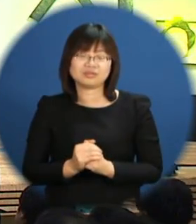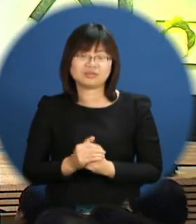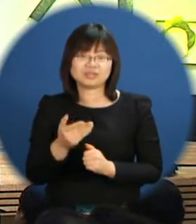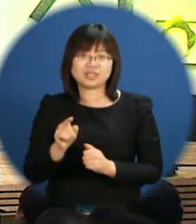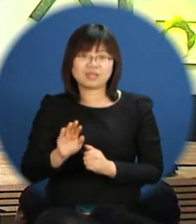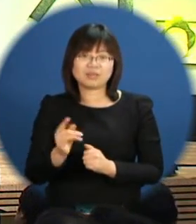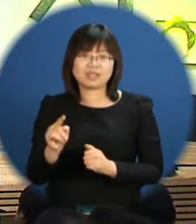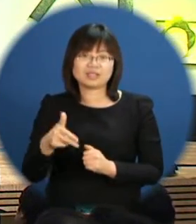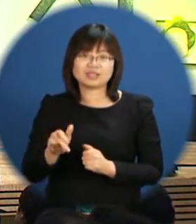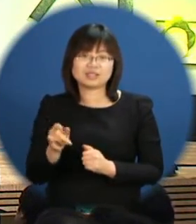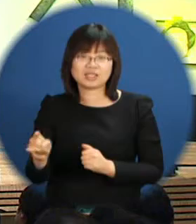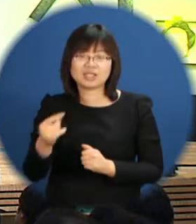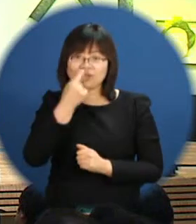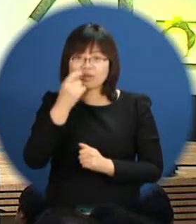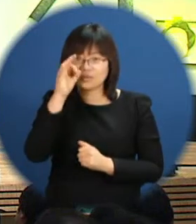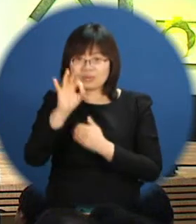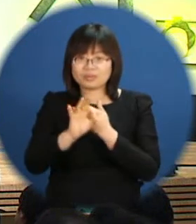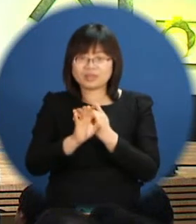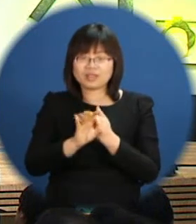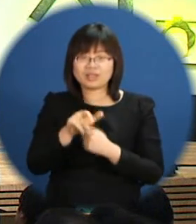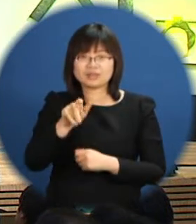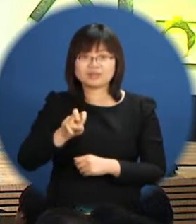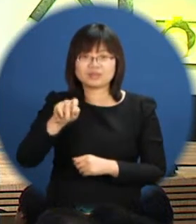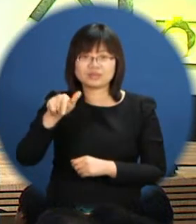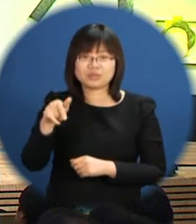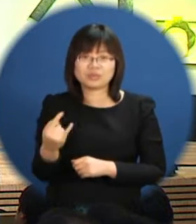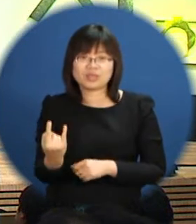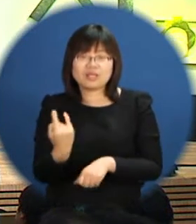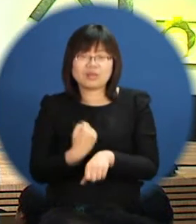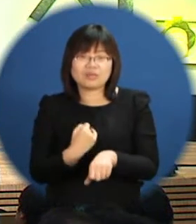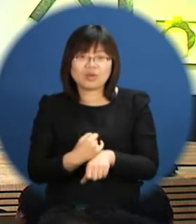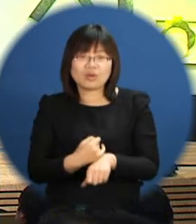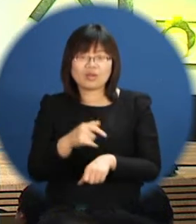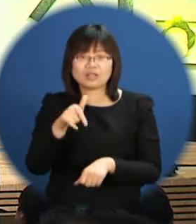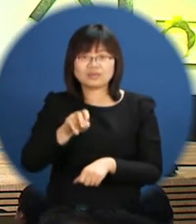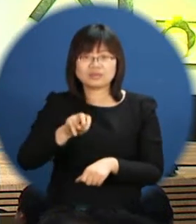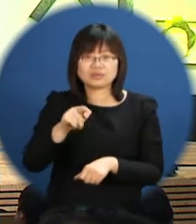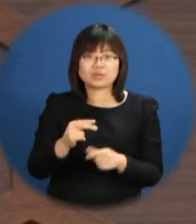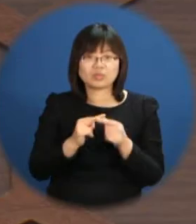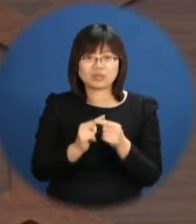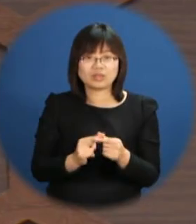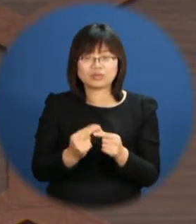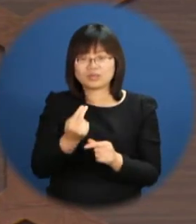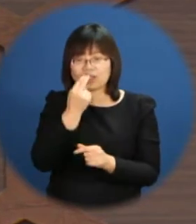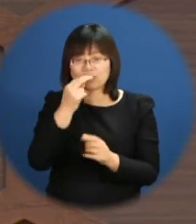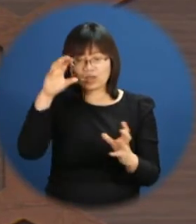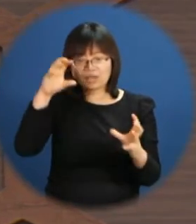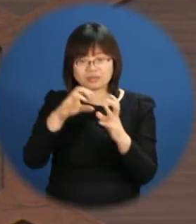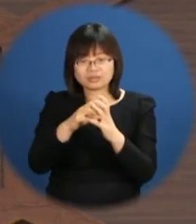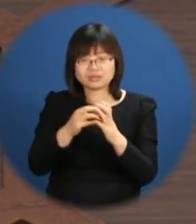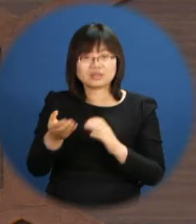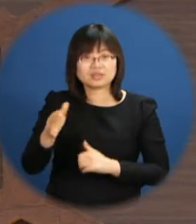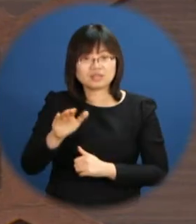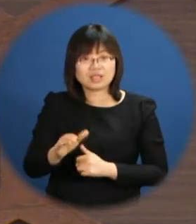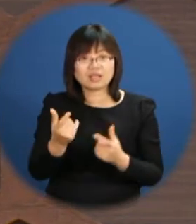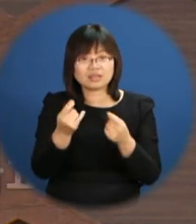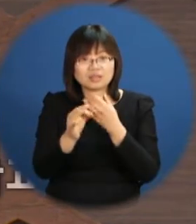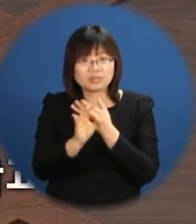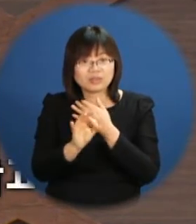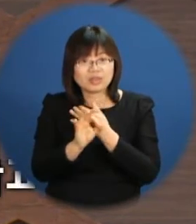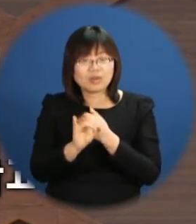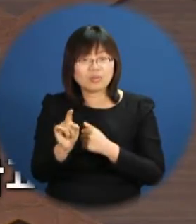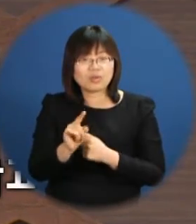라 바지에 이론으로 하면 젖어 금속 회 라는 게 금 속하고 산소가 합친 건데 그러면 은